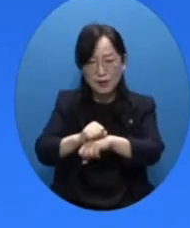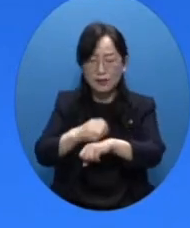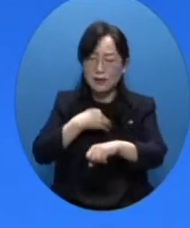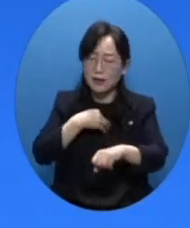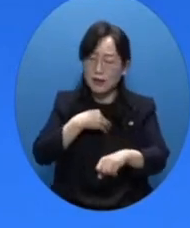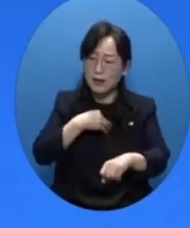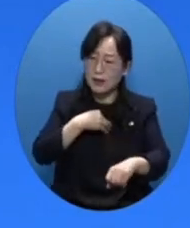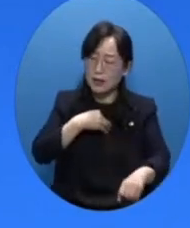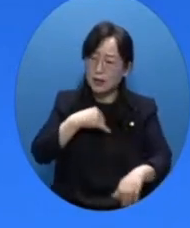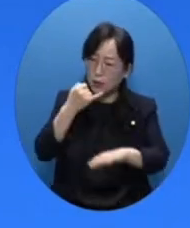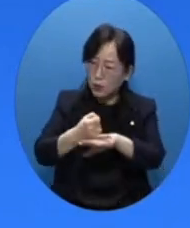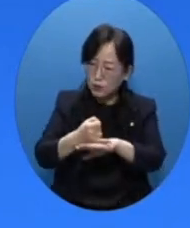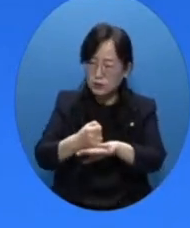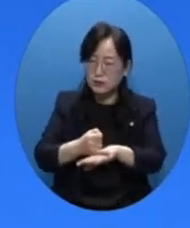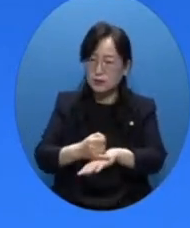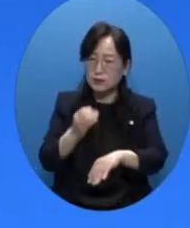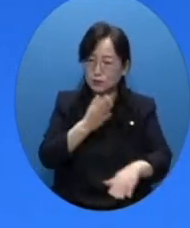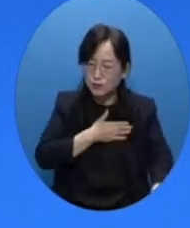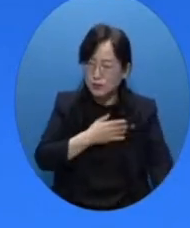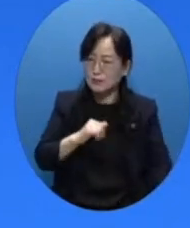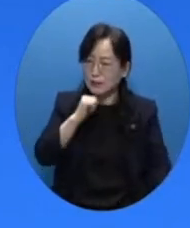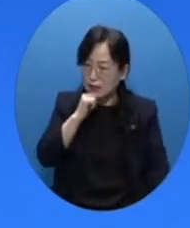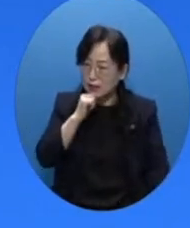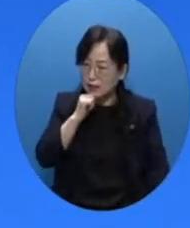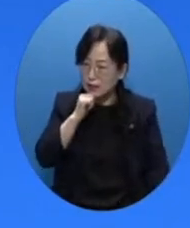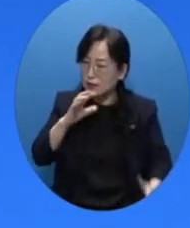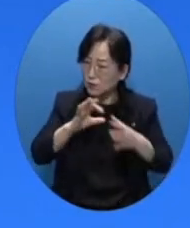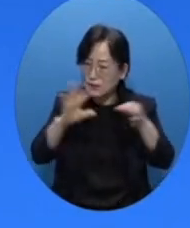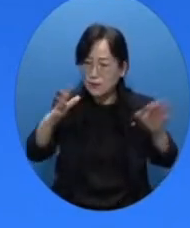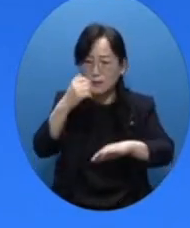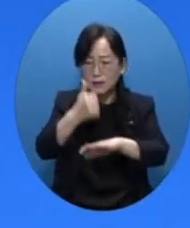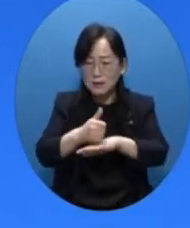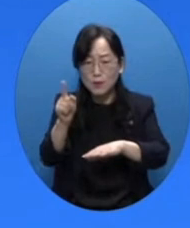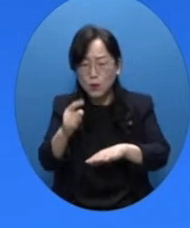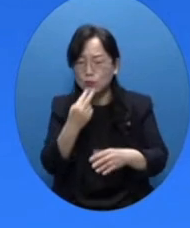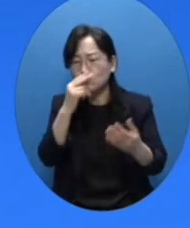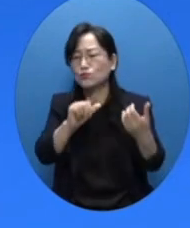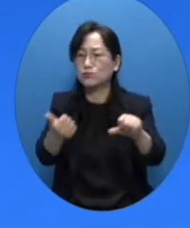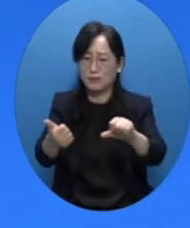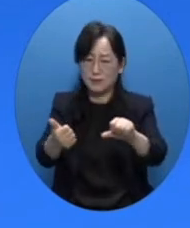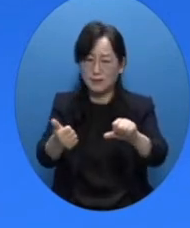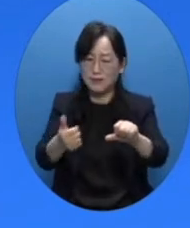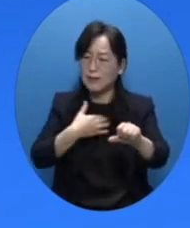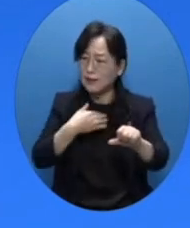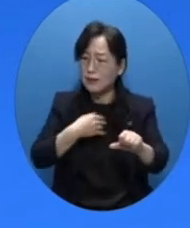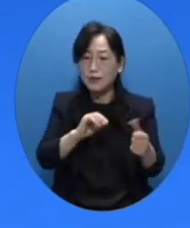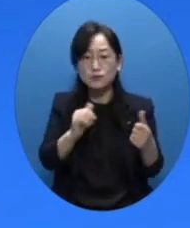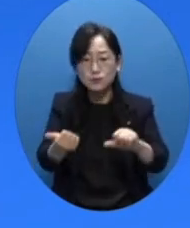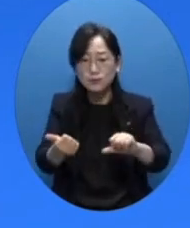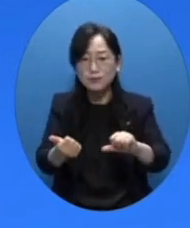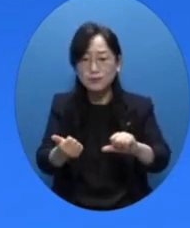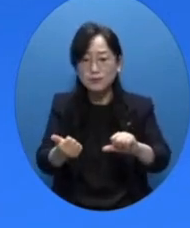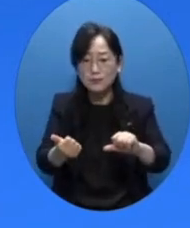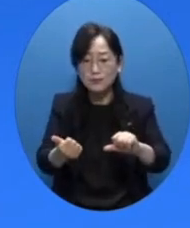못살아 도 결국 인쇄 맞아본 죽음 인데 죽을 인생을 내가 뭐 이렇게